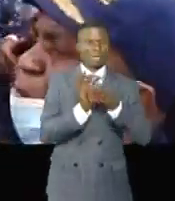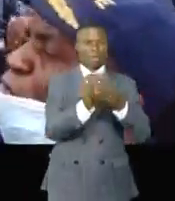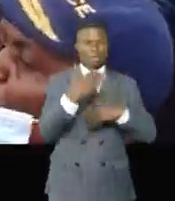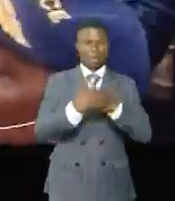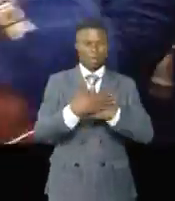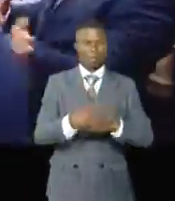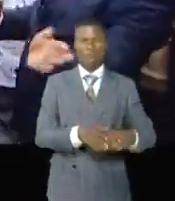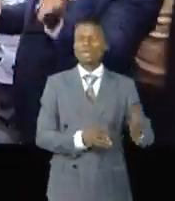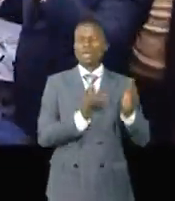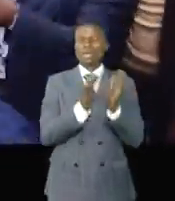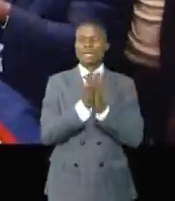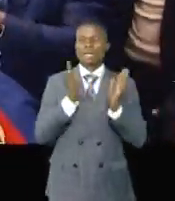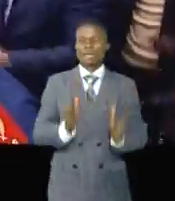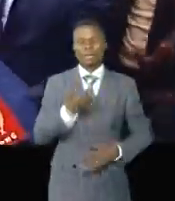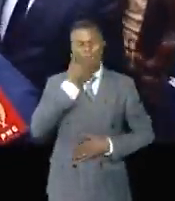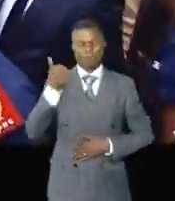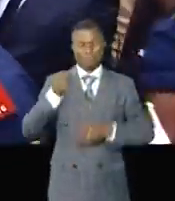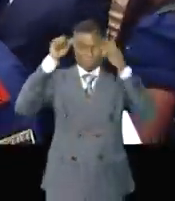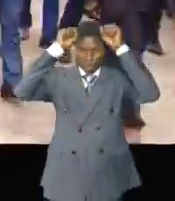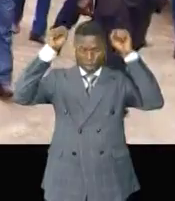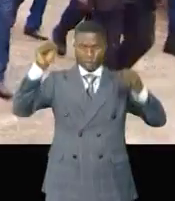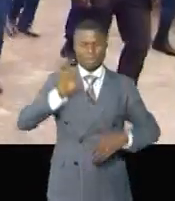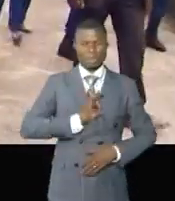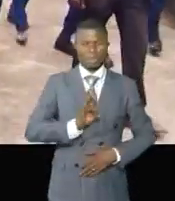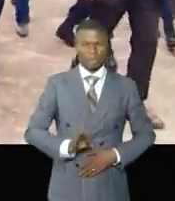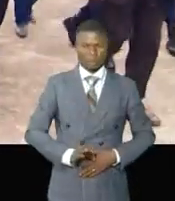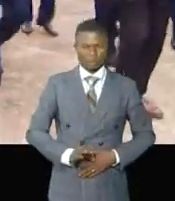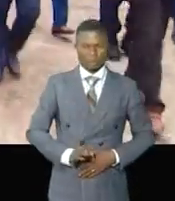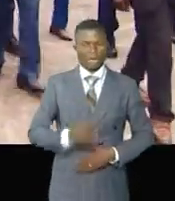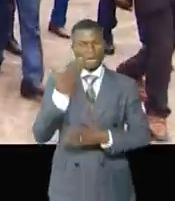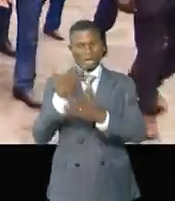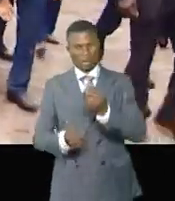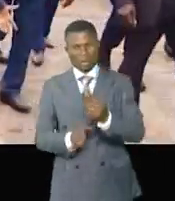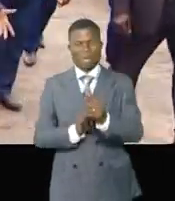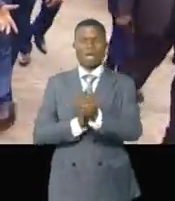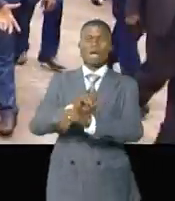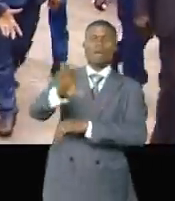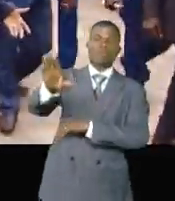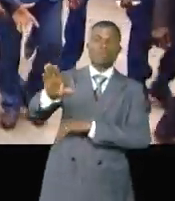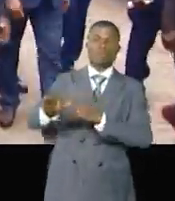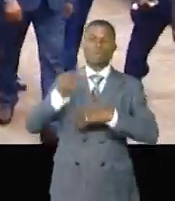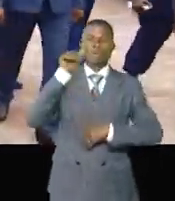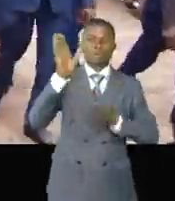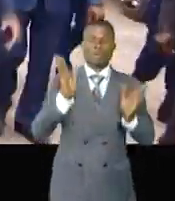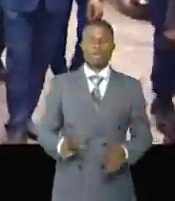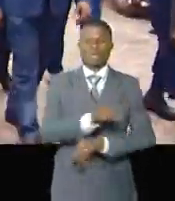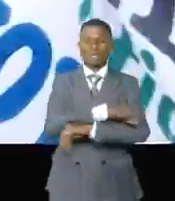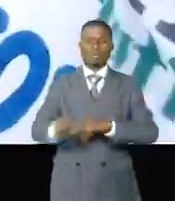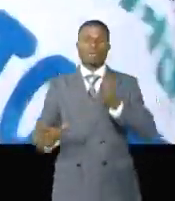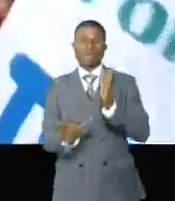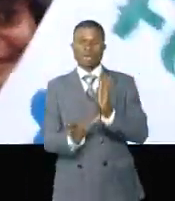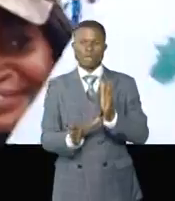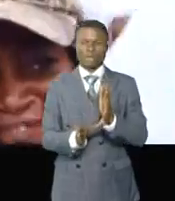valeurs chrétiennes, le président de la République Félix-Antoine Tshisekedi Tshilombo a désigné le directeur de cabinet adjoint,